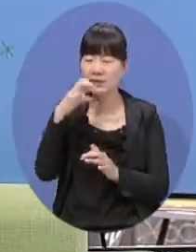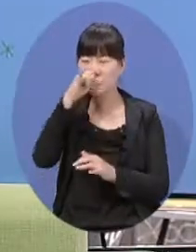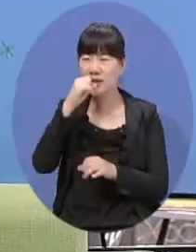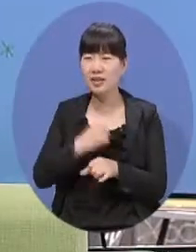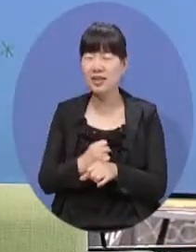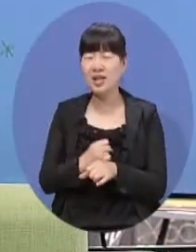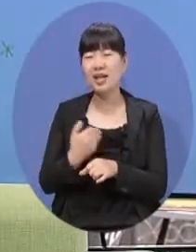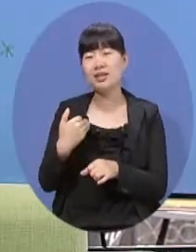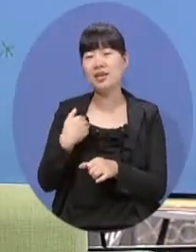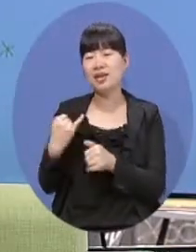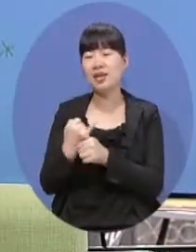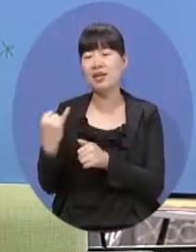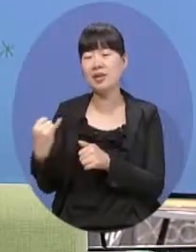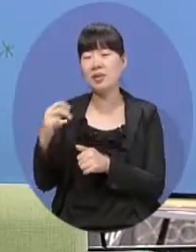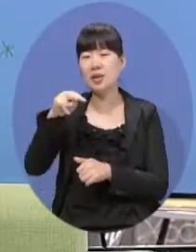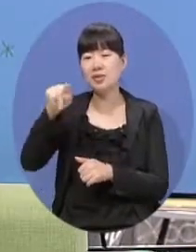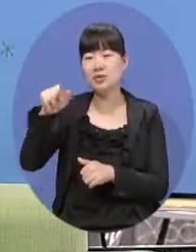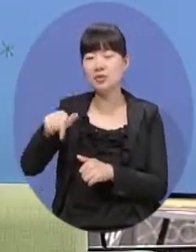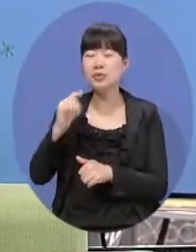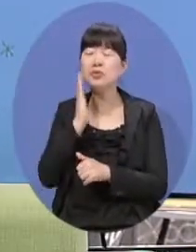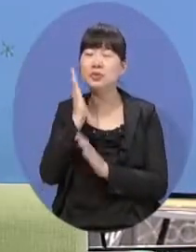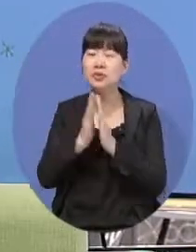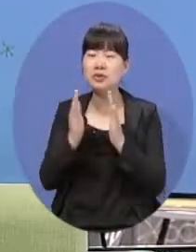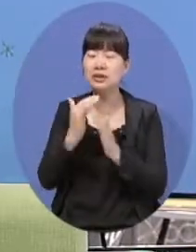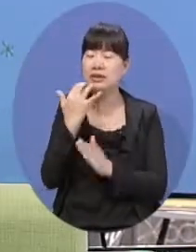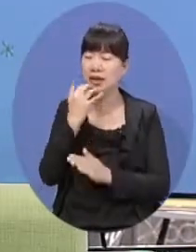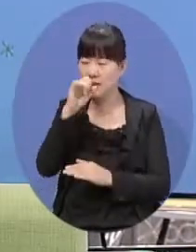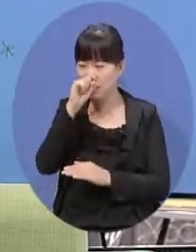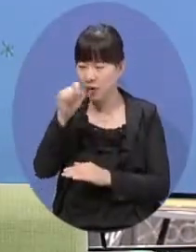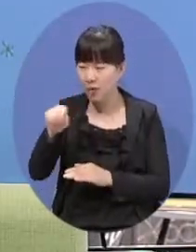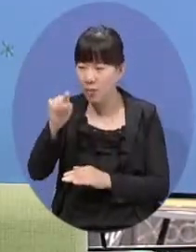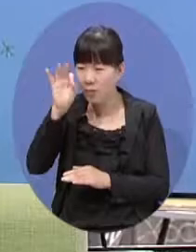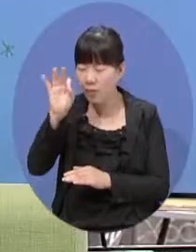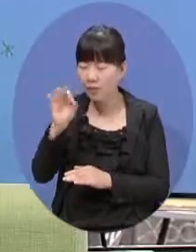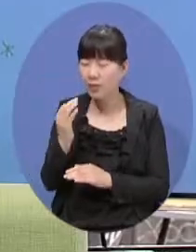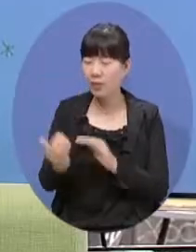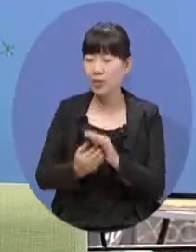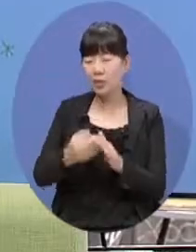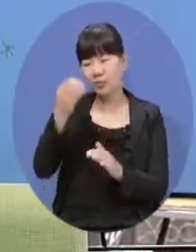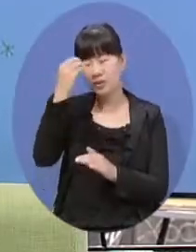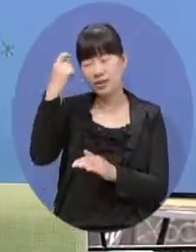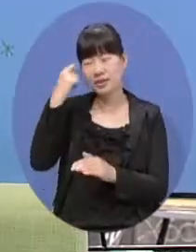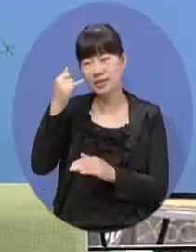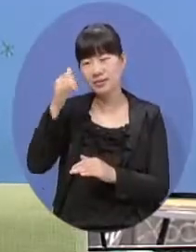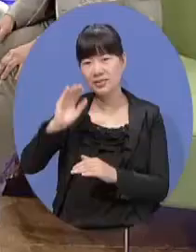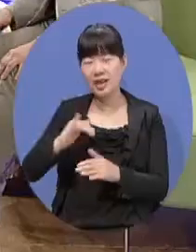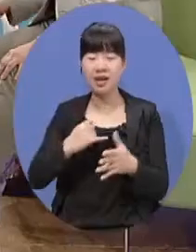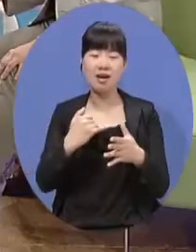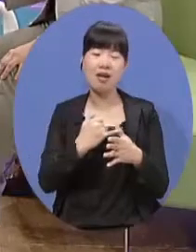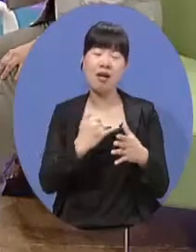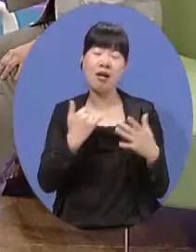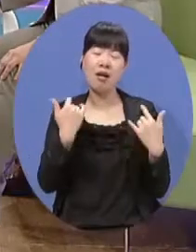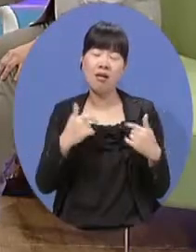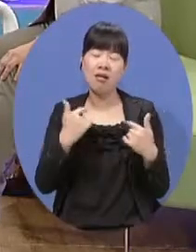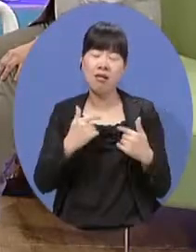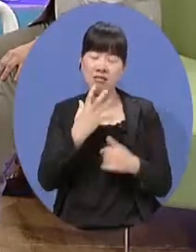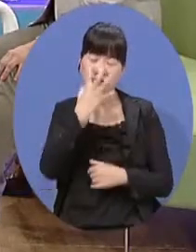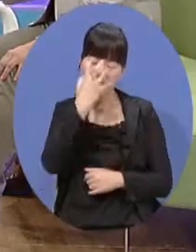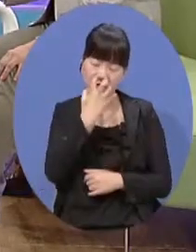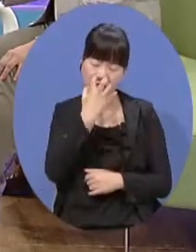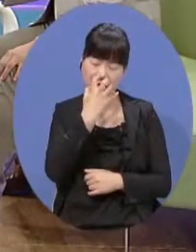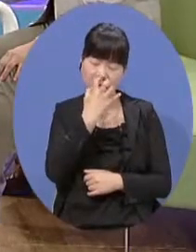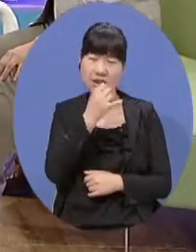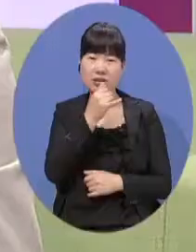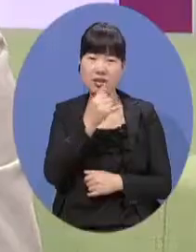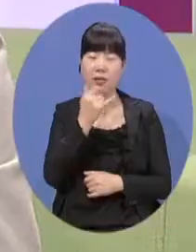아내는 쑥색을 좋아해요. 어머. 쑥색이 좀 고급스럽고 저도 그렇더라고요. 네. 그래서 아내 편에 섰는데 얘는 항상 시무룩해 있어요. 근데 부모가 그것을 흔들려고